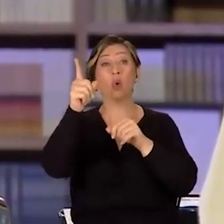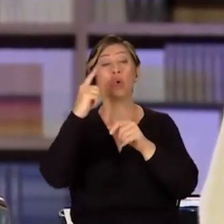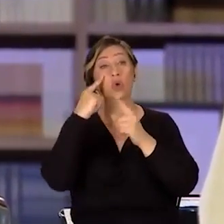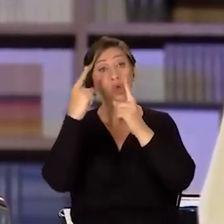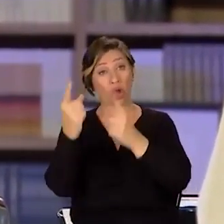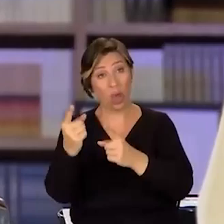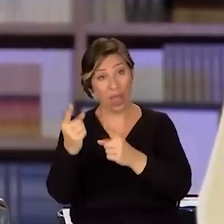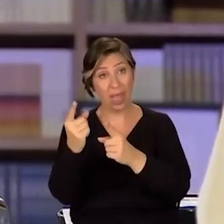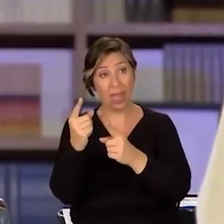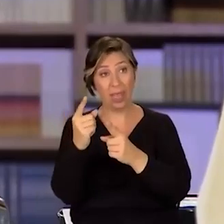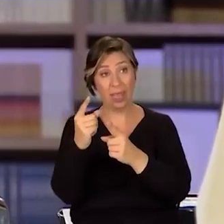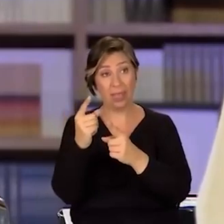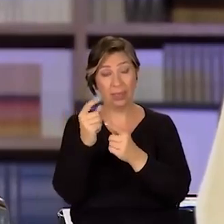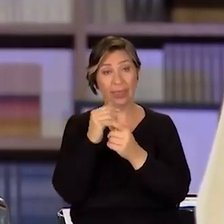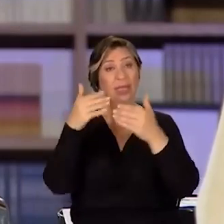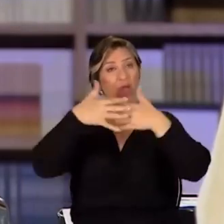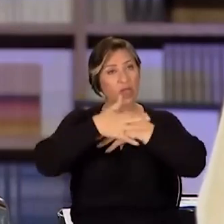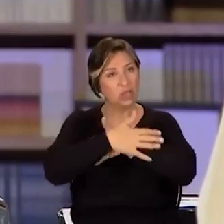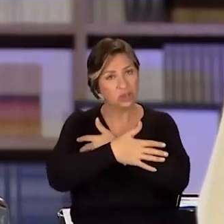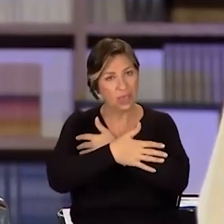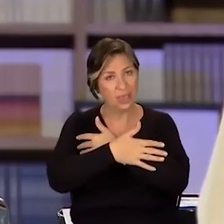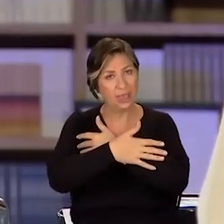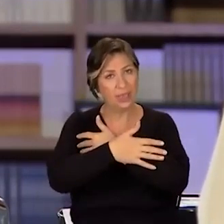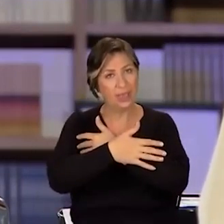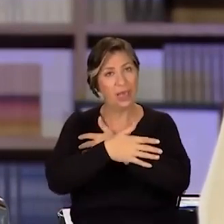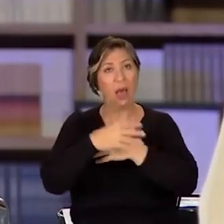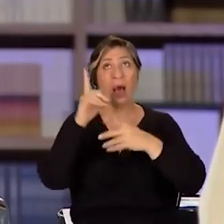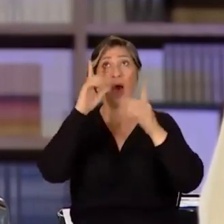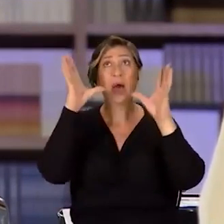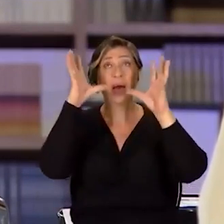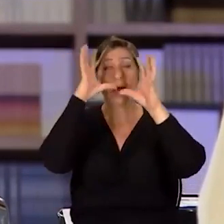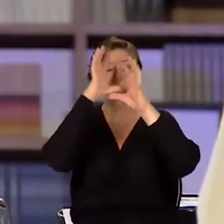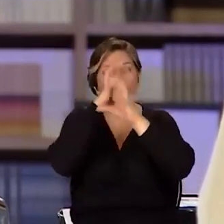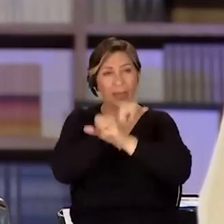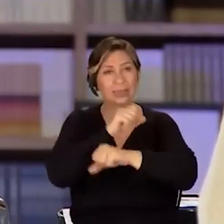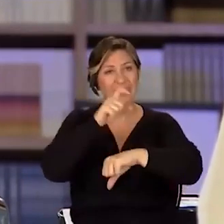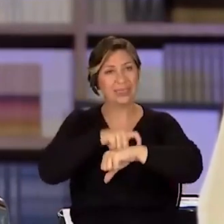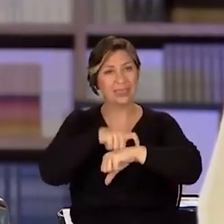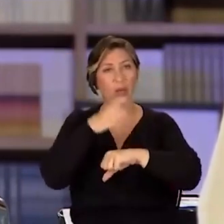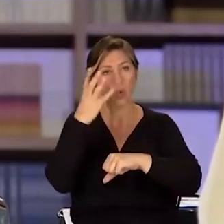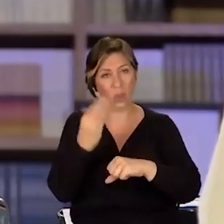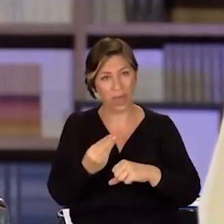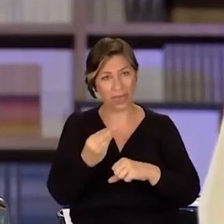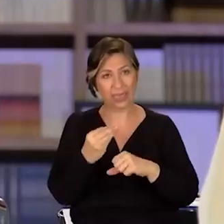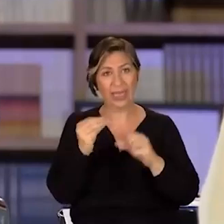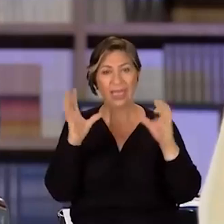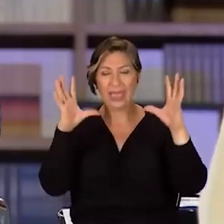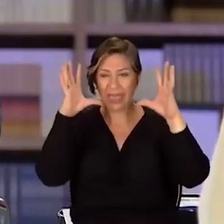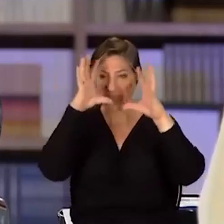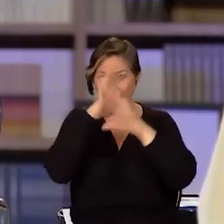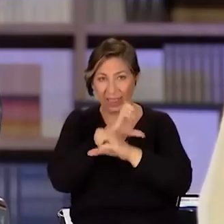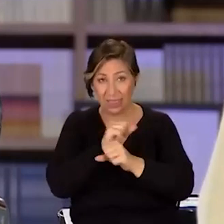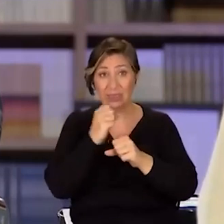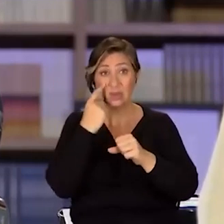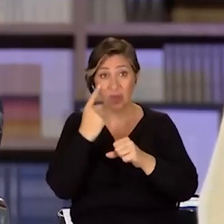ülkenin zaman diliminde gece yarısı havanın karanlık olduğu saatler olarak yani bir karanlık efektiyle